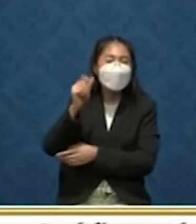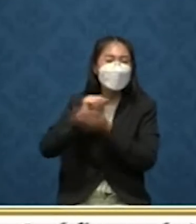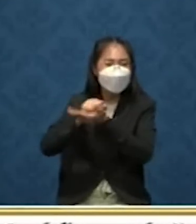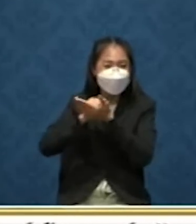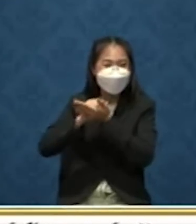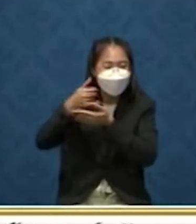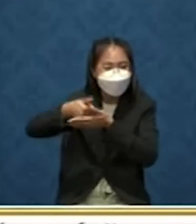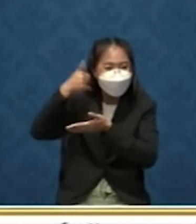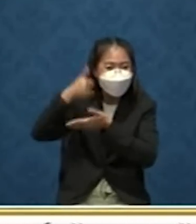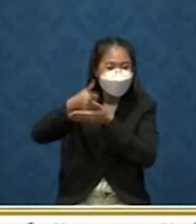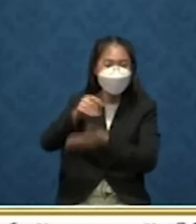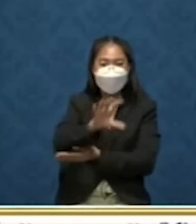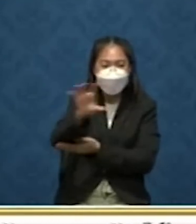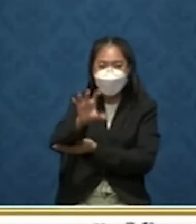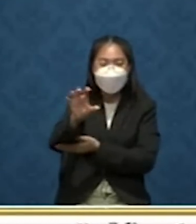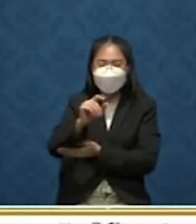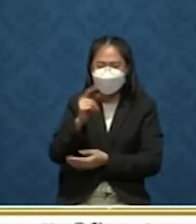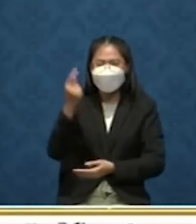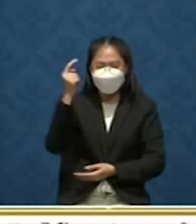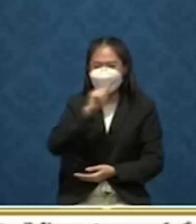วาเงินทได้เนี่ยเขากระเป๋าใครครับ